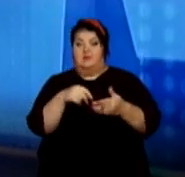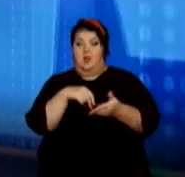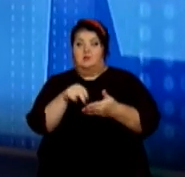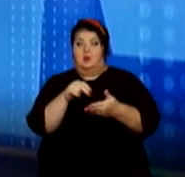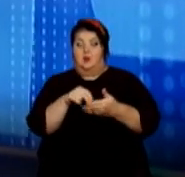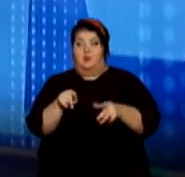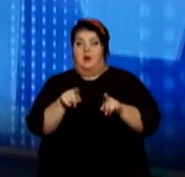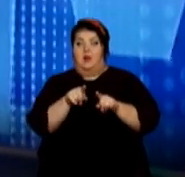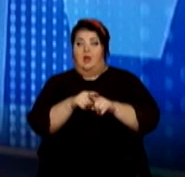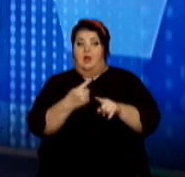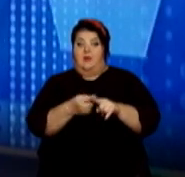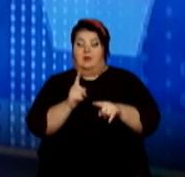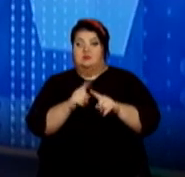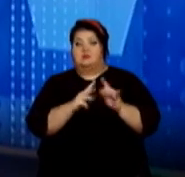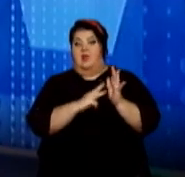цих